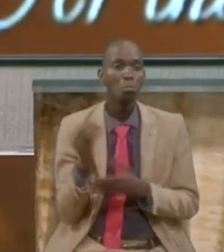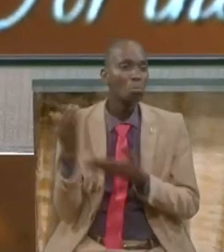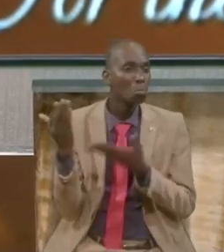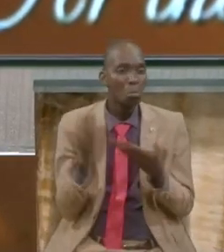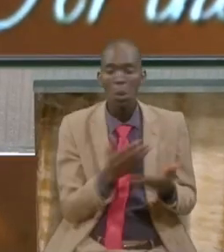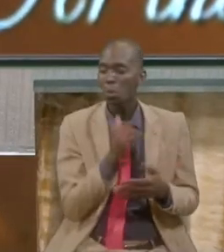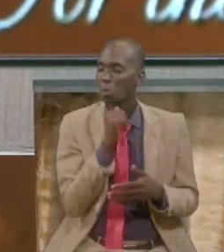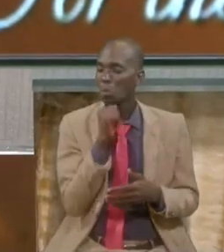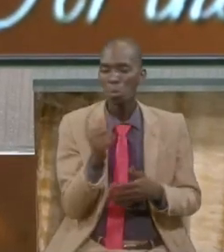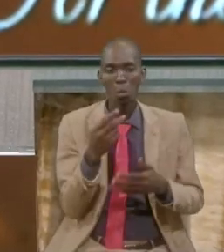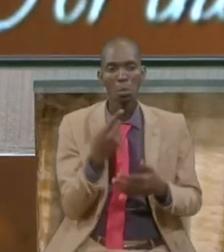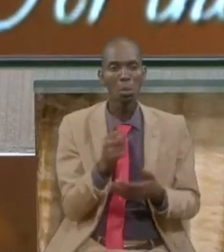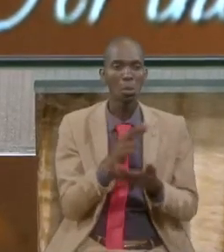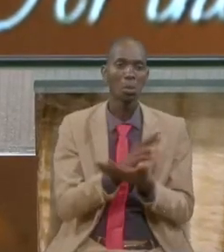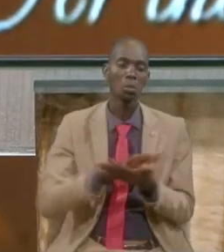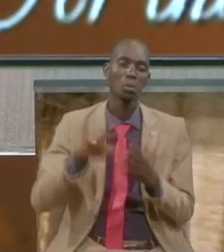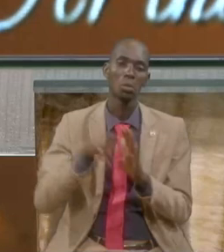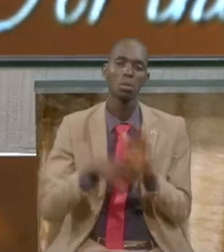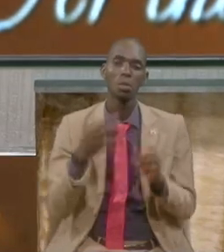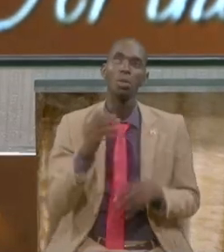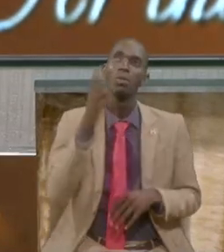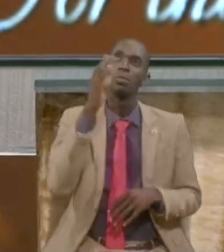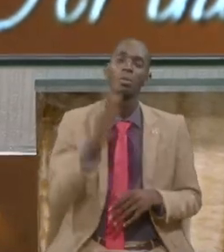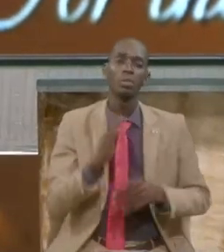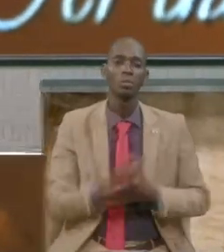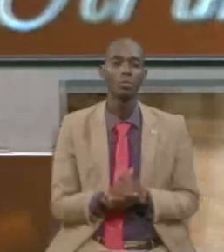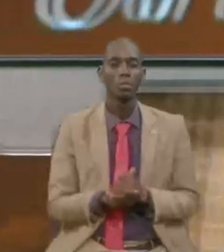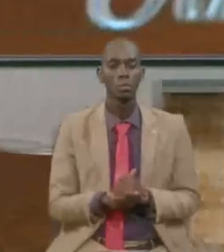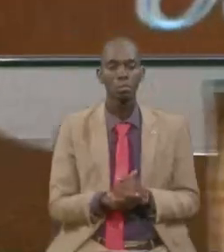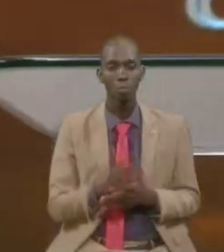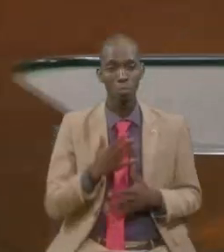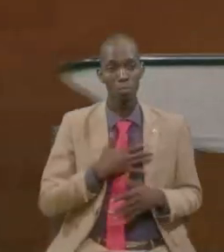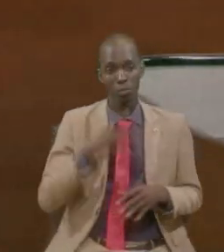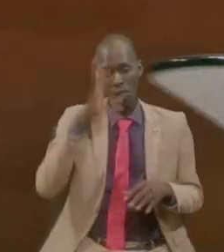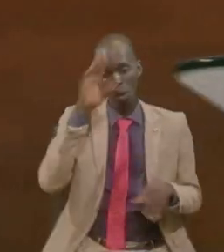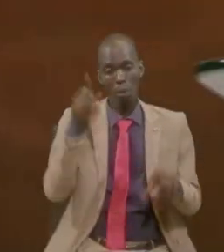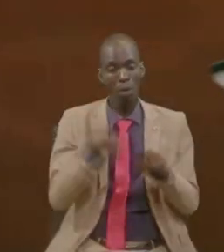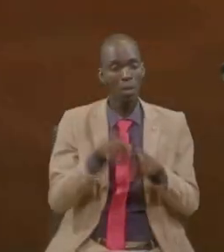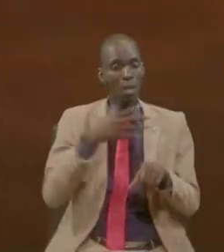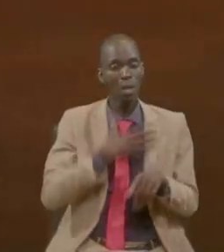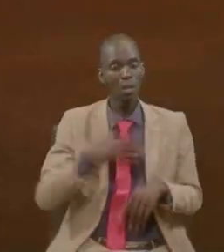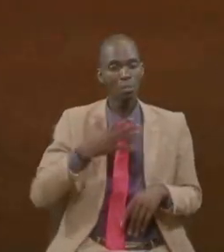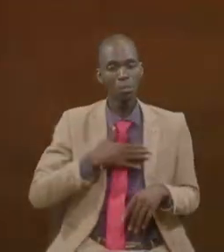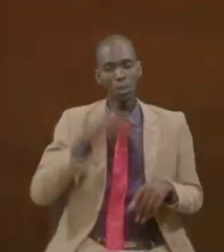l'homme n'accomplit pas la justice de Dieu. Vous savez, frères et sœurs,